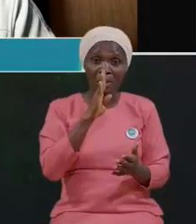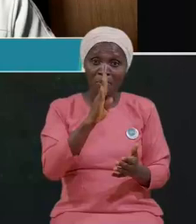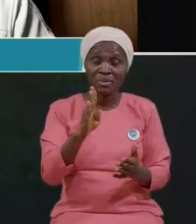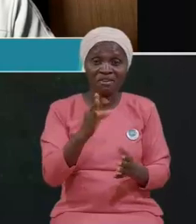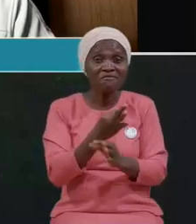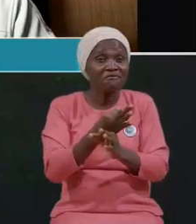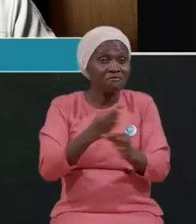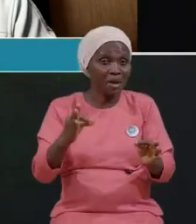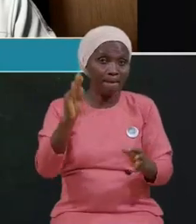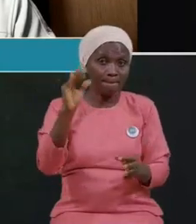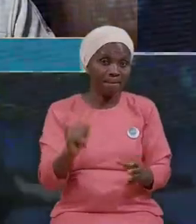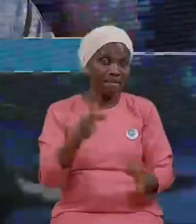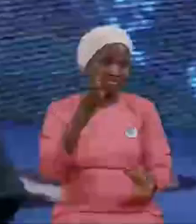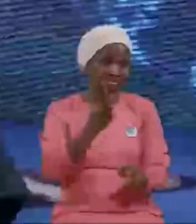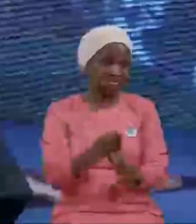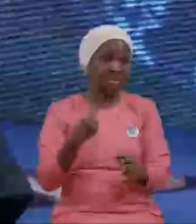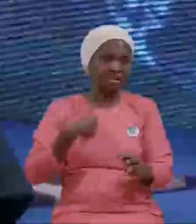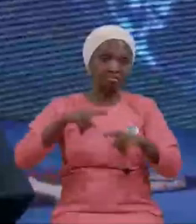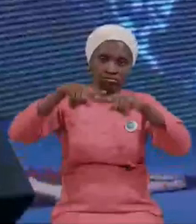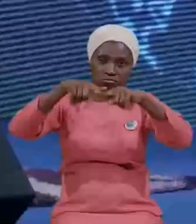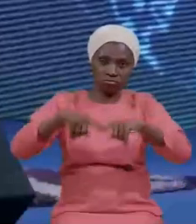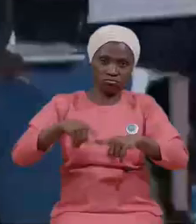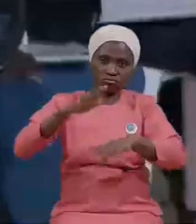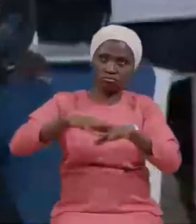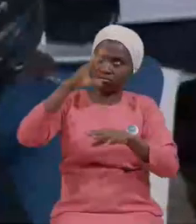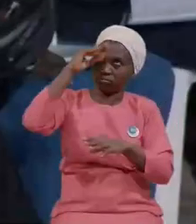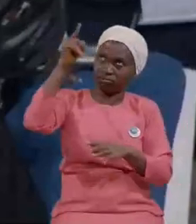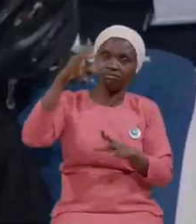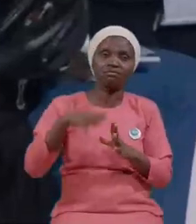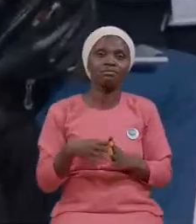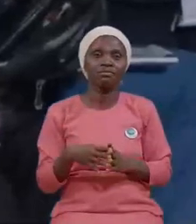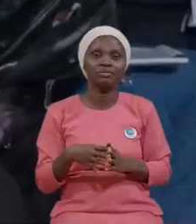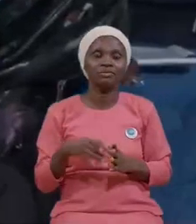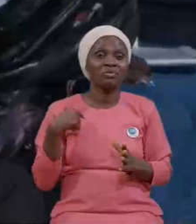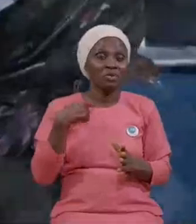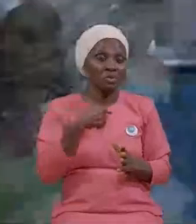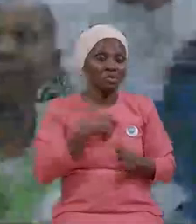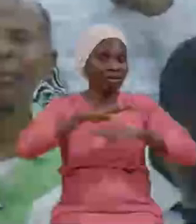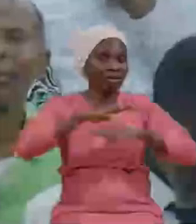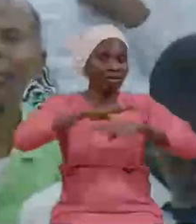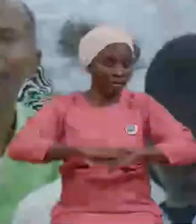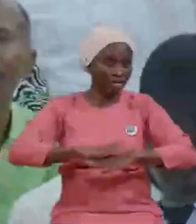C'est pourquoi maintenant, étant justifiés, nous appuyons sur lui. Nous nous confions en lui.